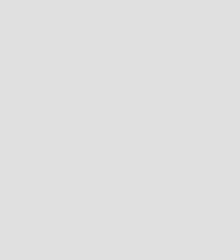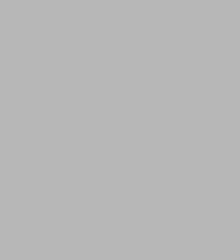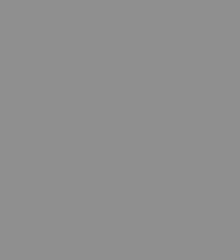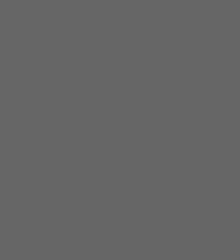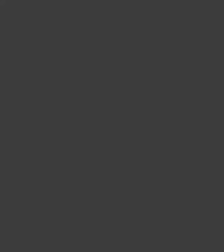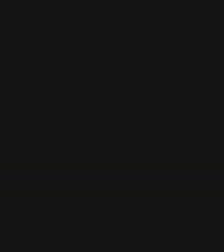po